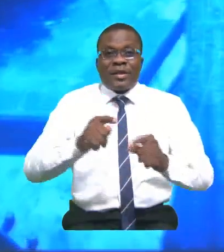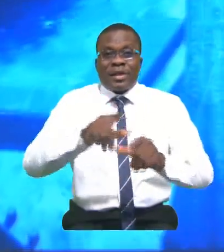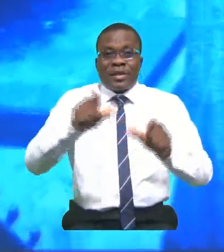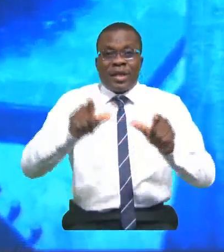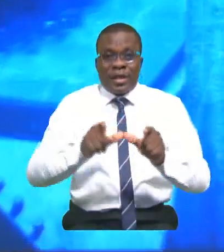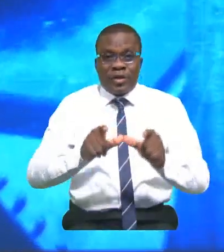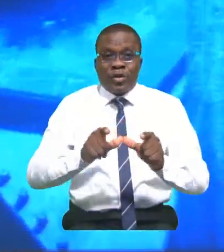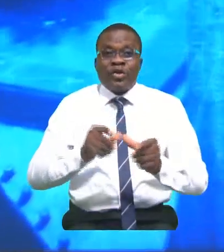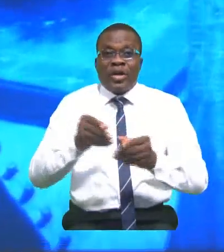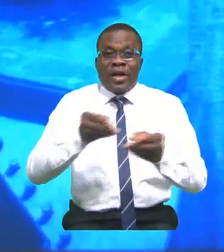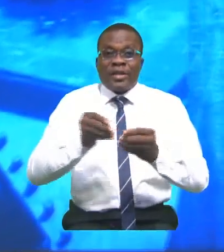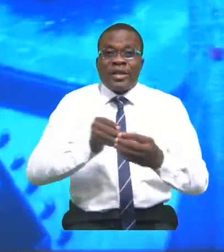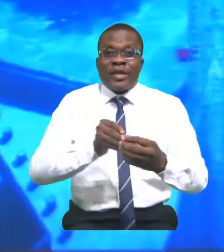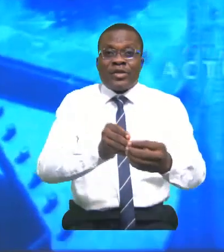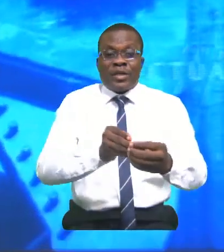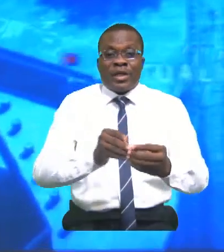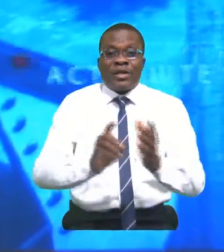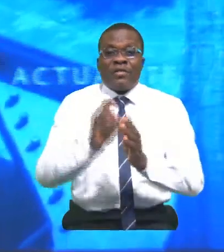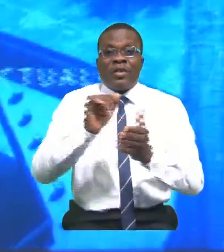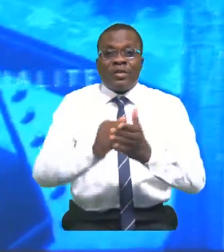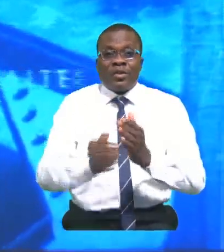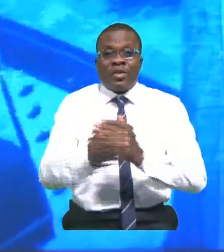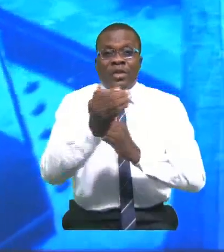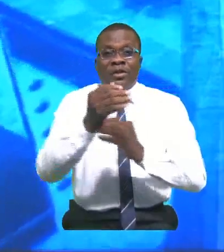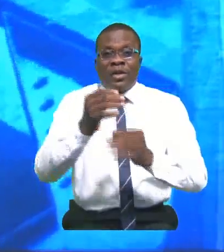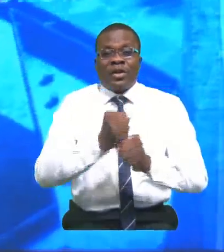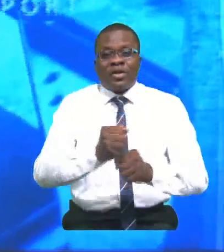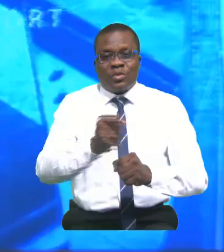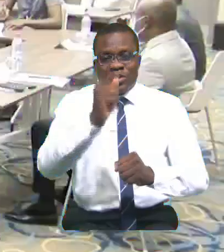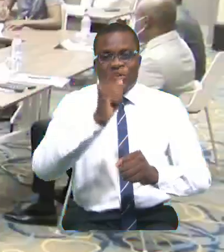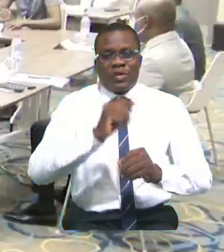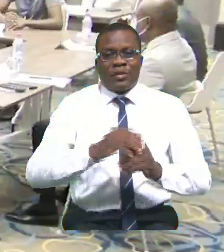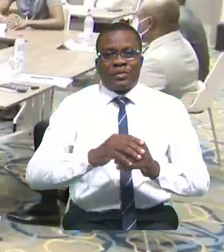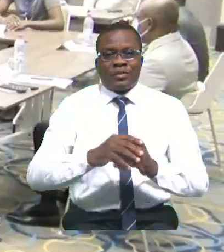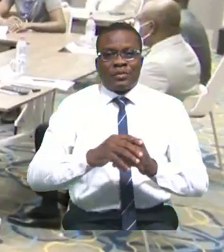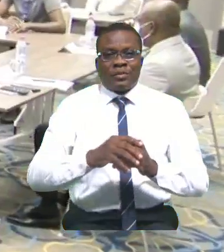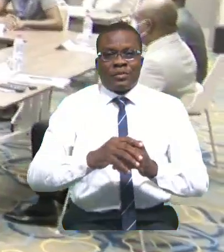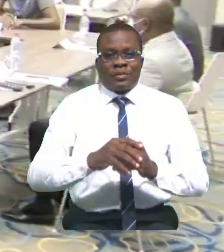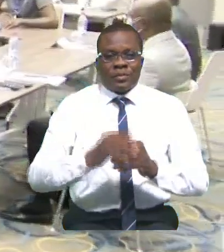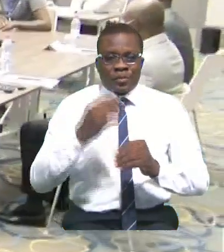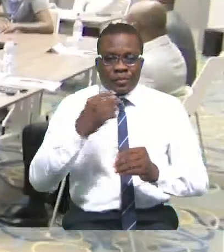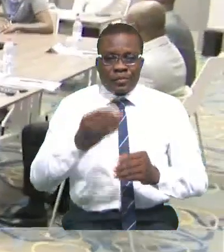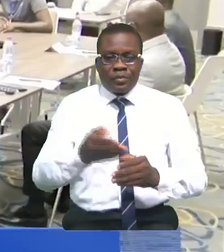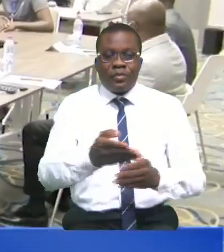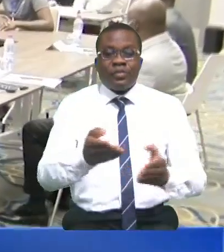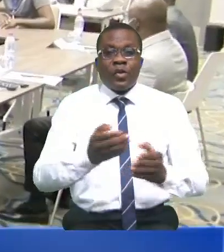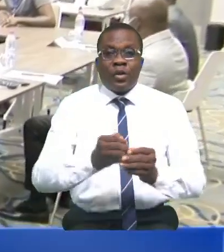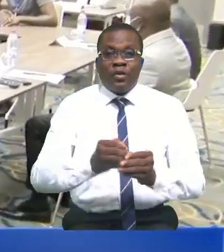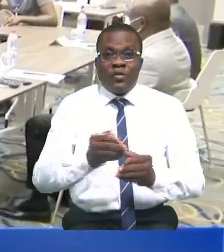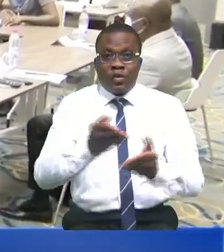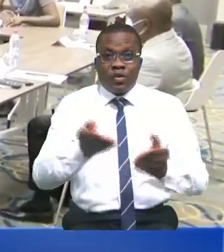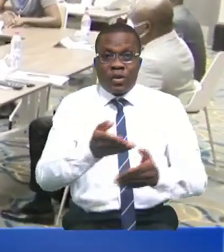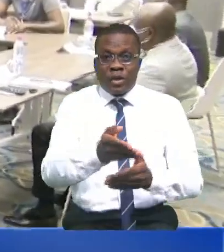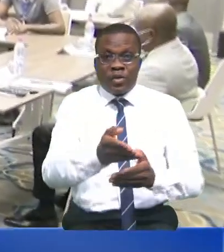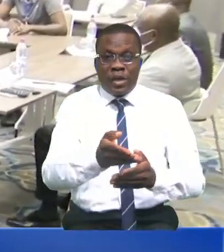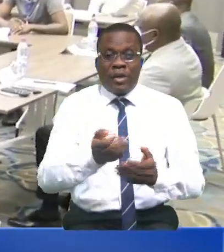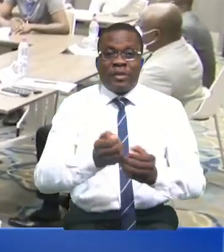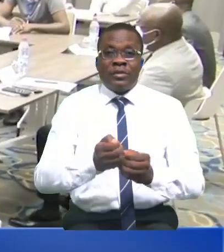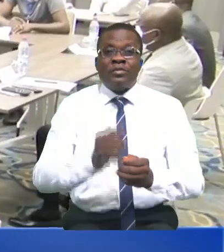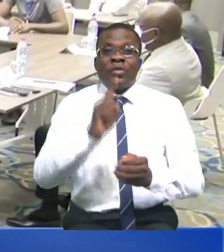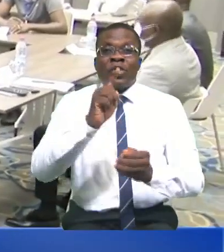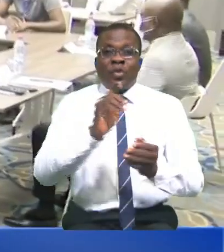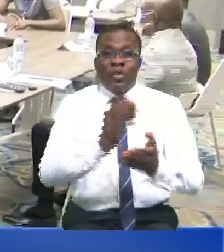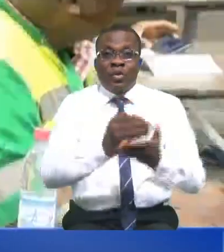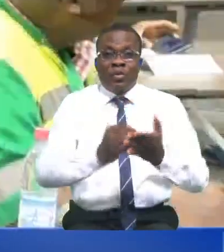urbain ce matin Jean-Claude James wieslas arement donc le le trqueur V comme ça n pas très impressionnant une phase